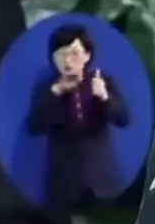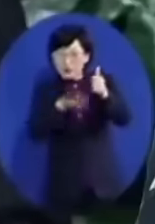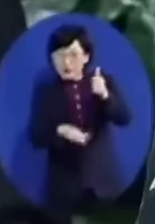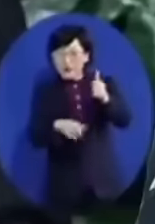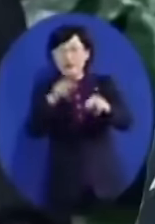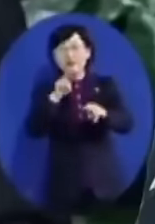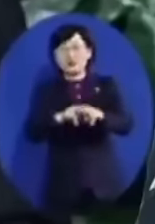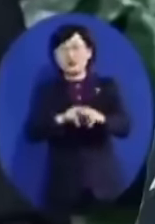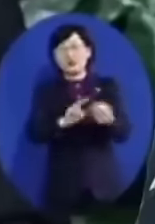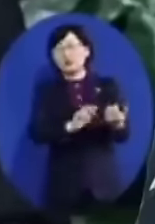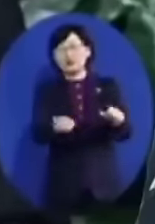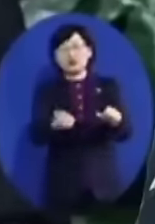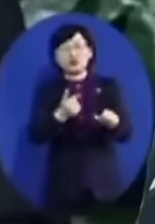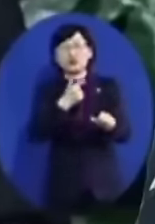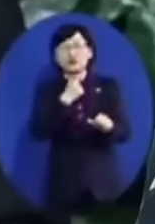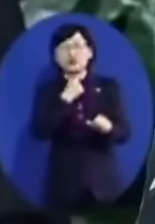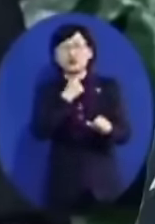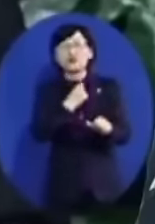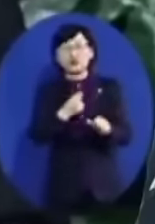죽기를 원했습니다.